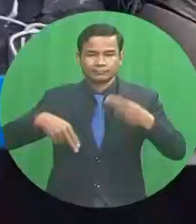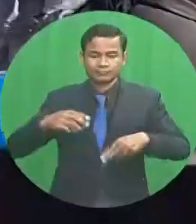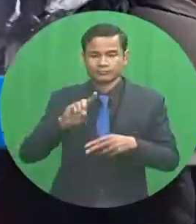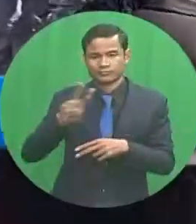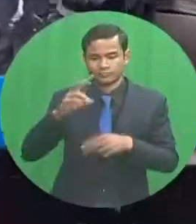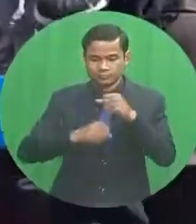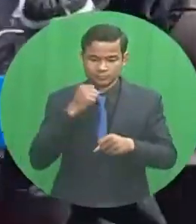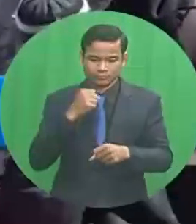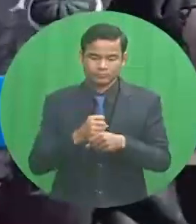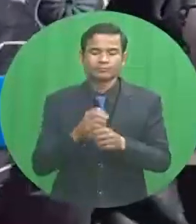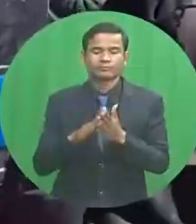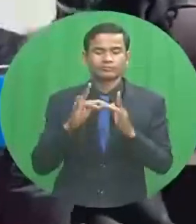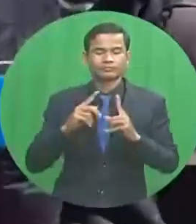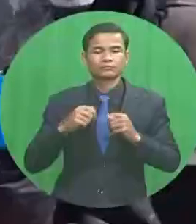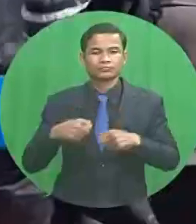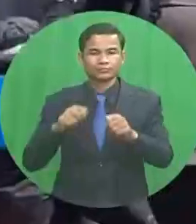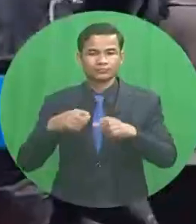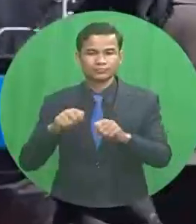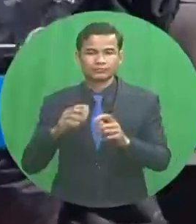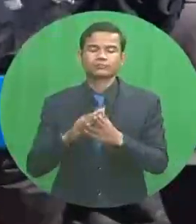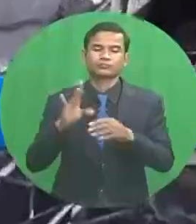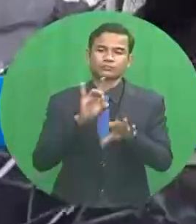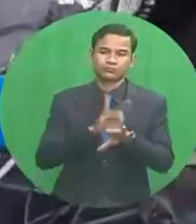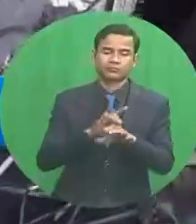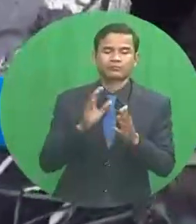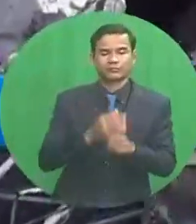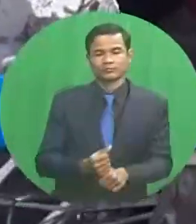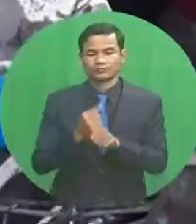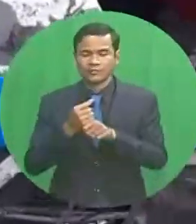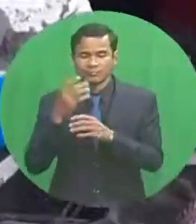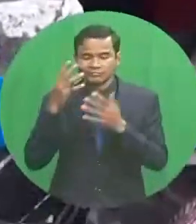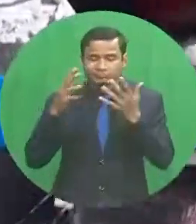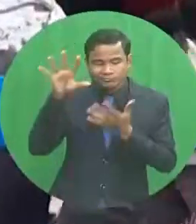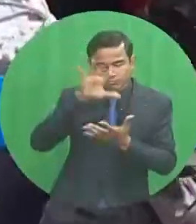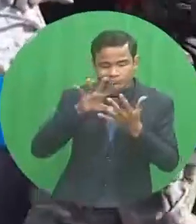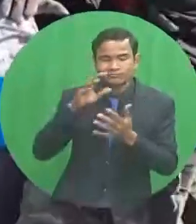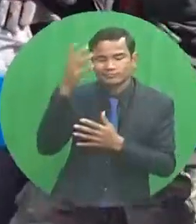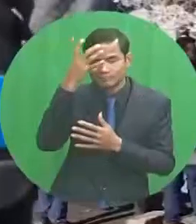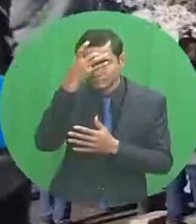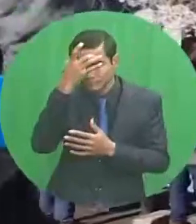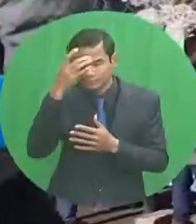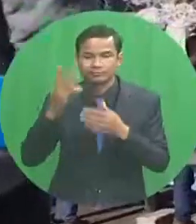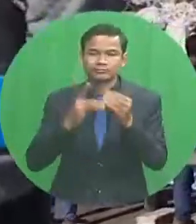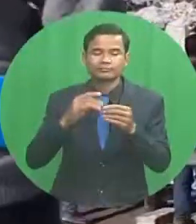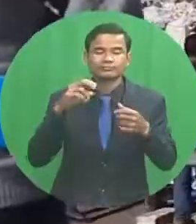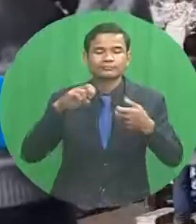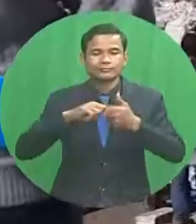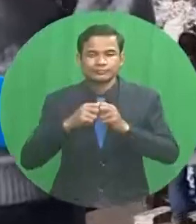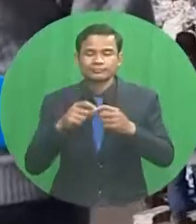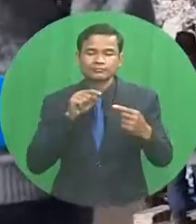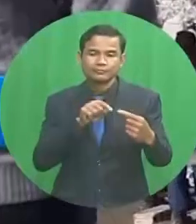បានធ្វើឲ្យកិច្ចខិតខំប្រឹងប្រែងសង្គ្រោះមានភាពស្មុគស្មាញដែលមានក្នុងនោះ គឺមានចំនួននឹងការប្រកាយគ្នាអ